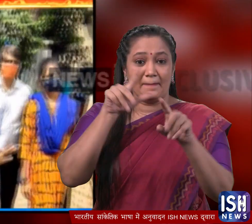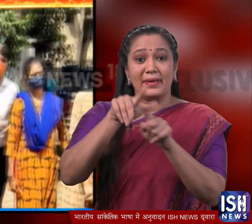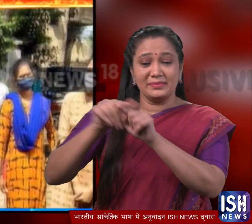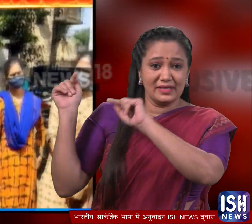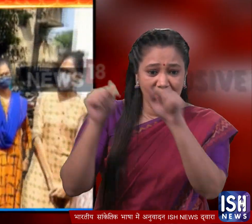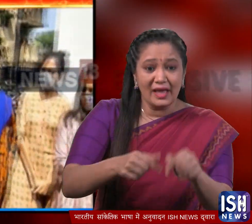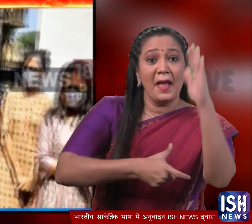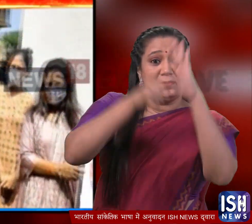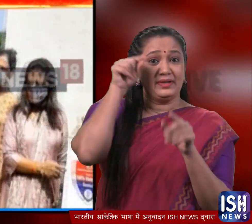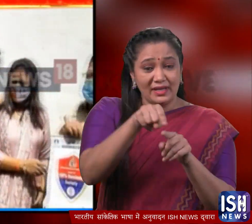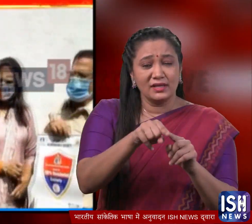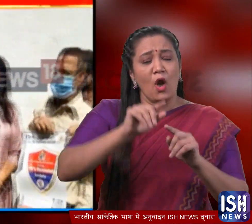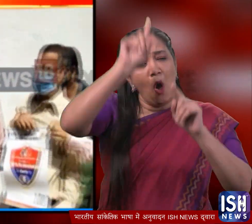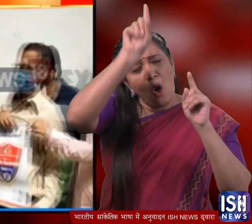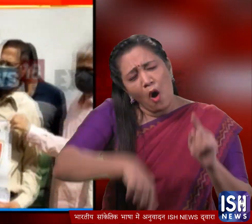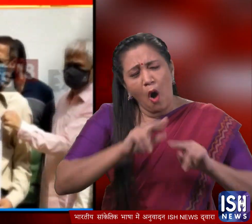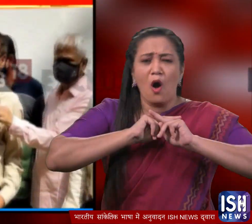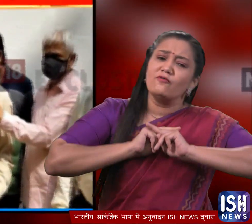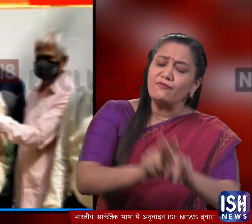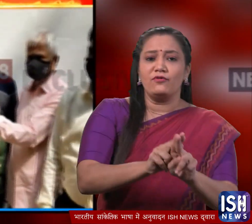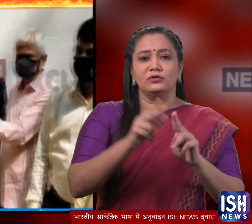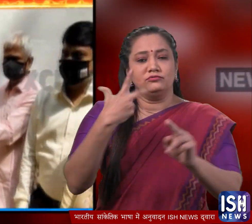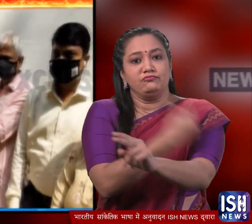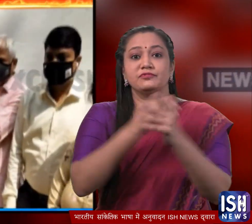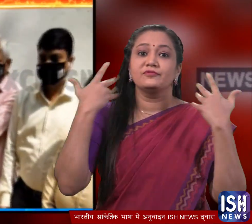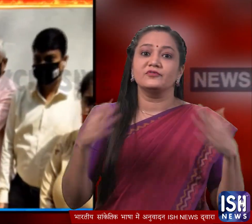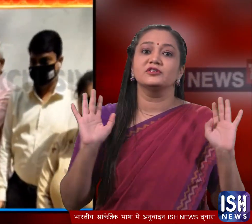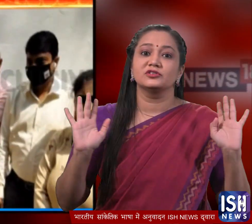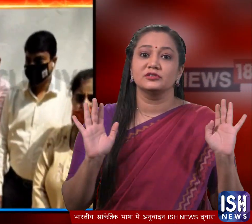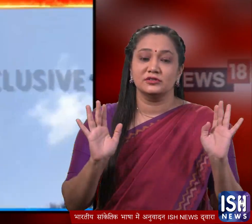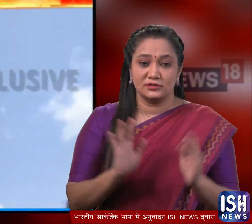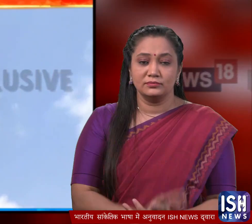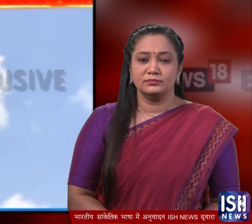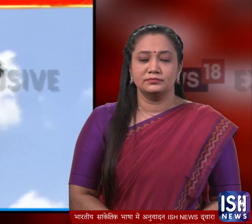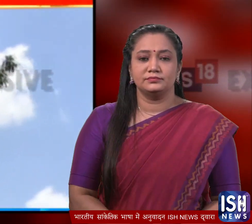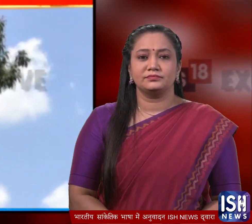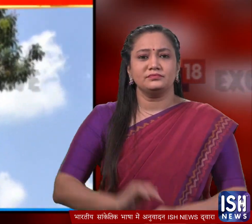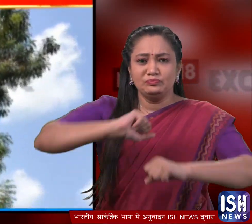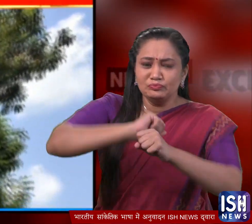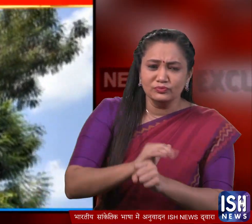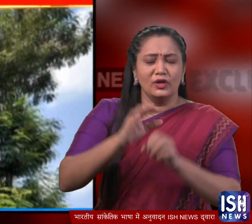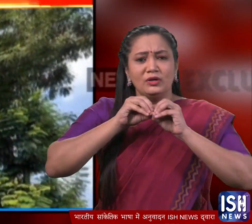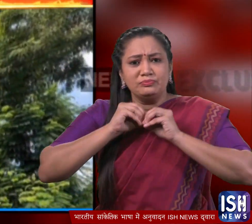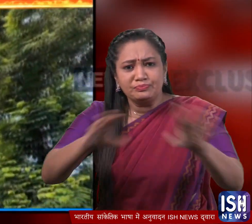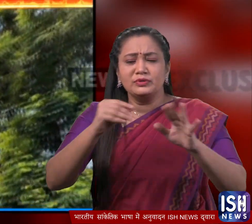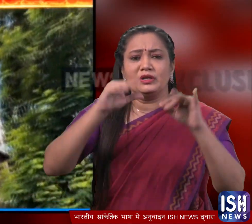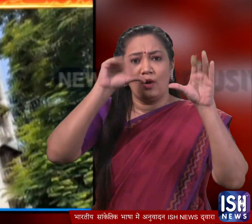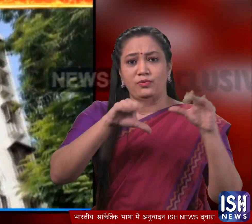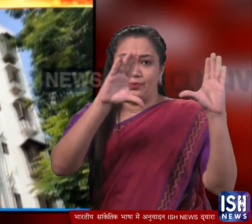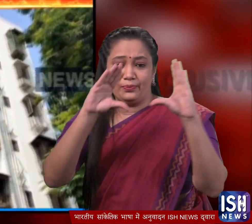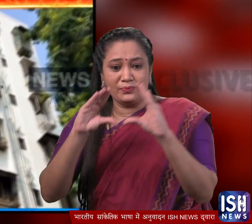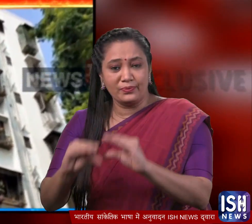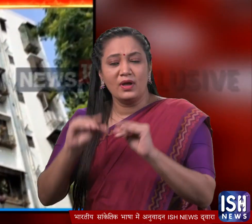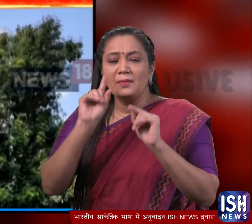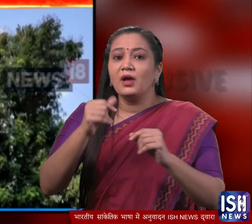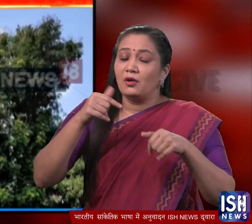में पहुंची है क्योंकि ये वही बिल्डिंग है जहां के सारे लोग जो है वो पूरी तरीके से वैक्सीनेटेड है। बताया गया कि भले ही कोरोना के फैलने की रफ्तार घटी